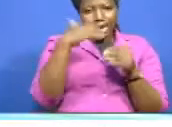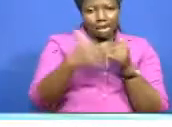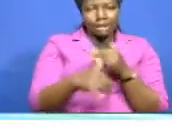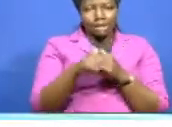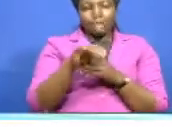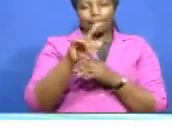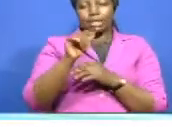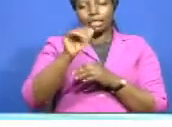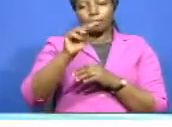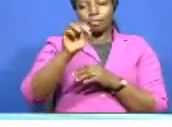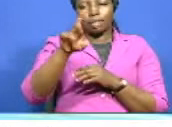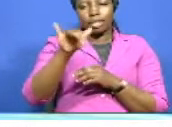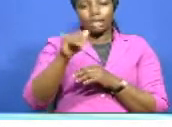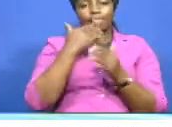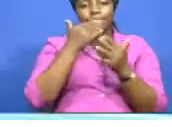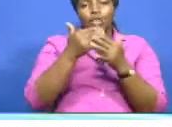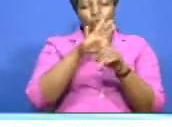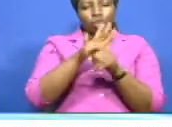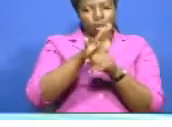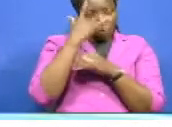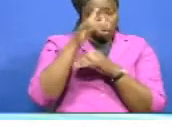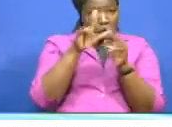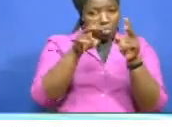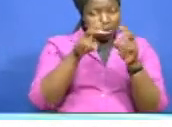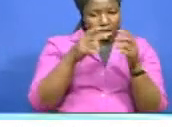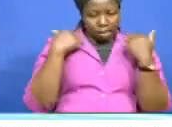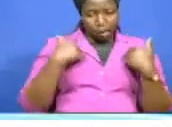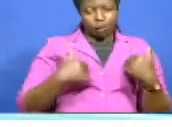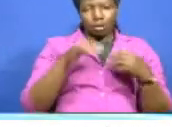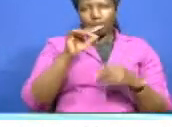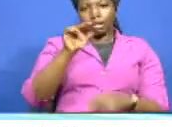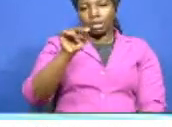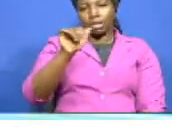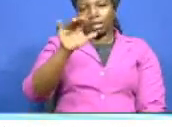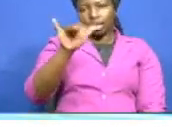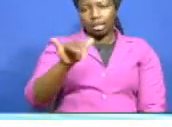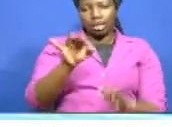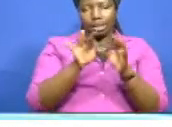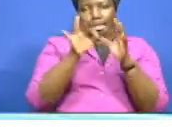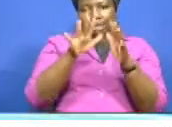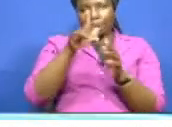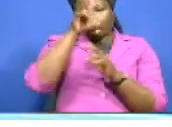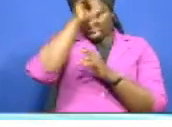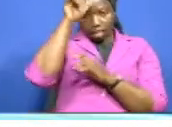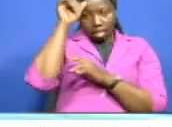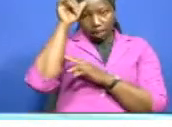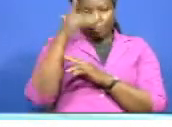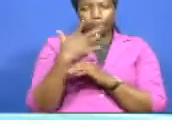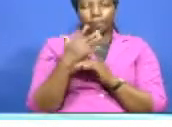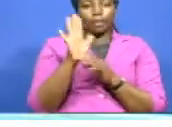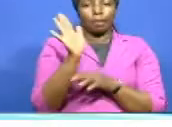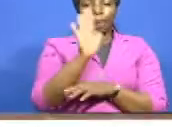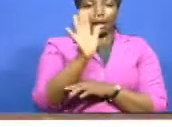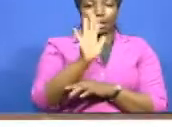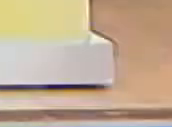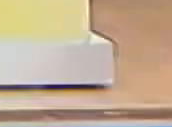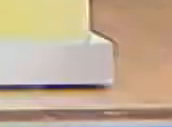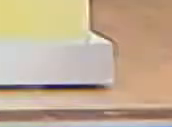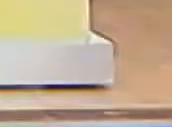Tamrini. Shukran sana kwa wote waliotazama. Naitwa Nancy Okware, mfasiri wa lugha ishara ni Lucy Mwaura. Kwa heri.